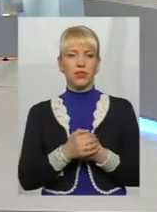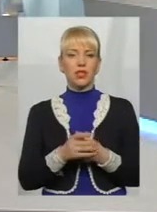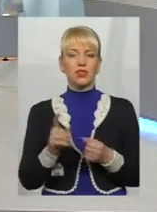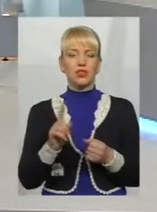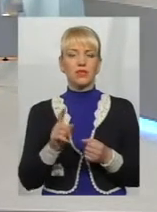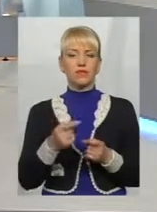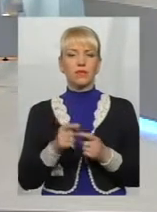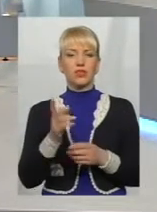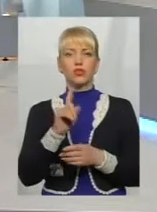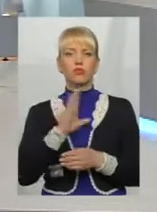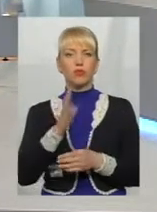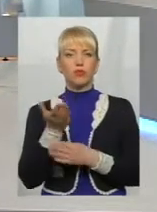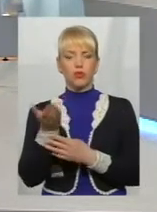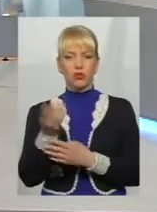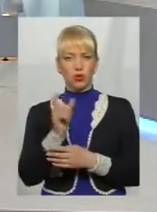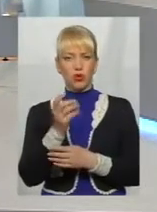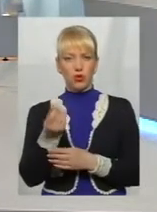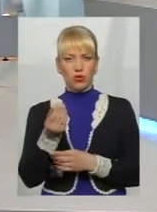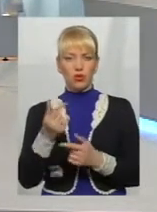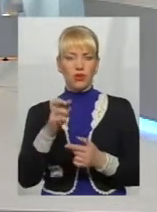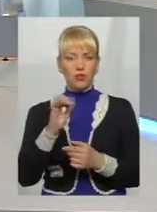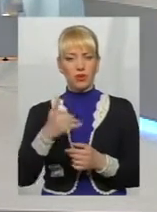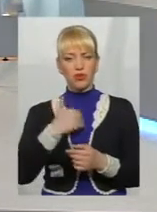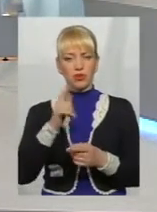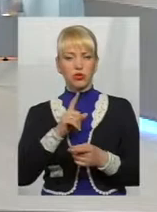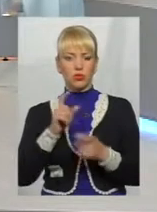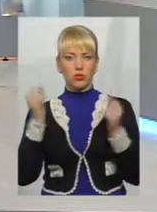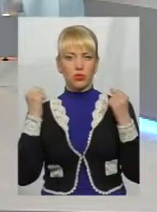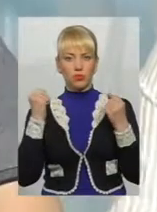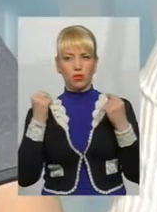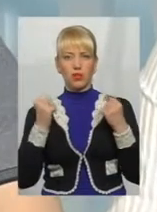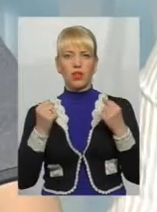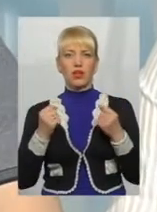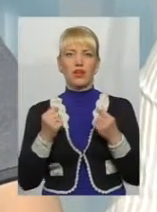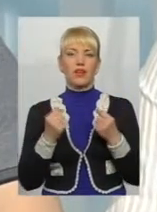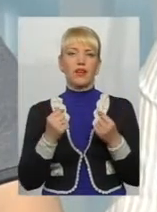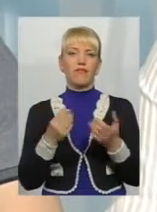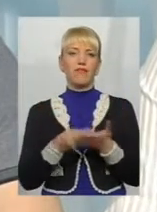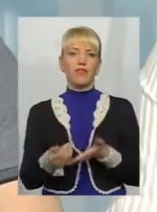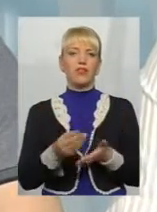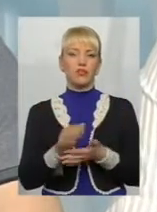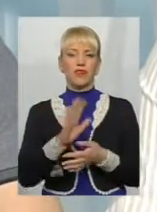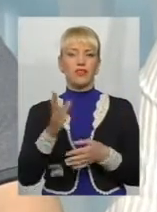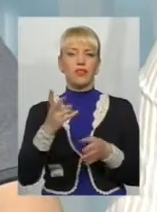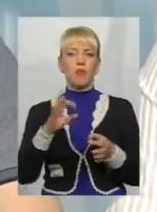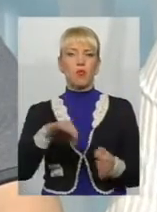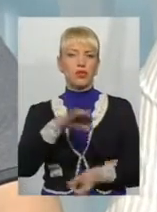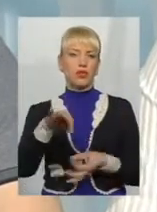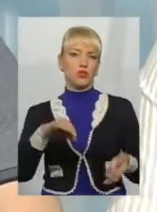грошей. Ну і дуже і хотілося б, щоб спорт фінансувався не по остаточному принципу. От. А